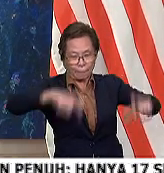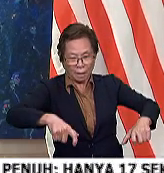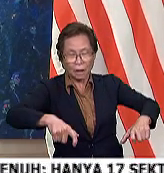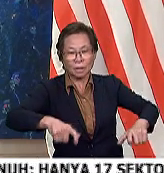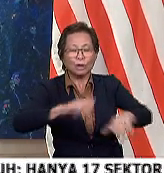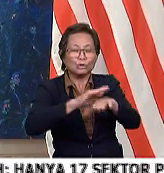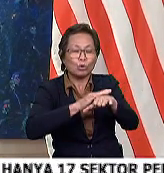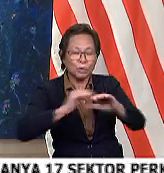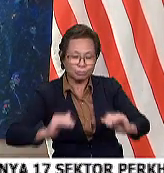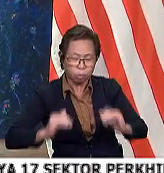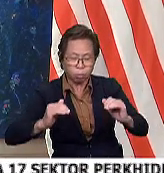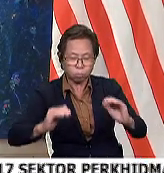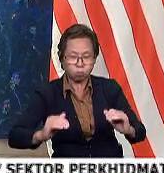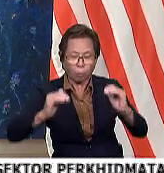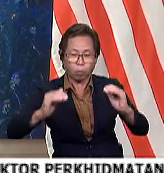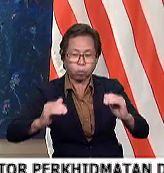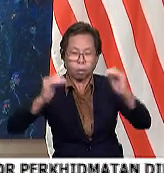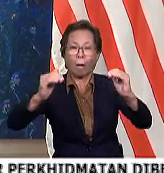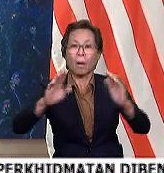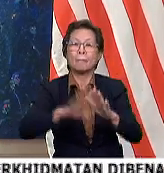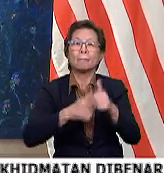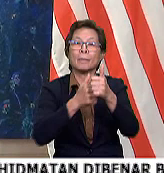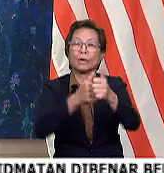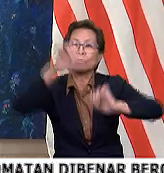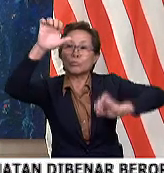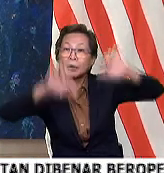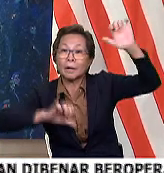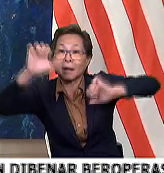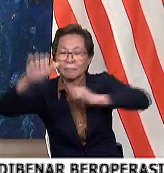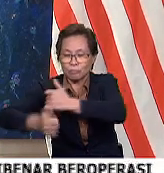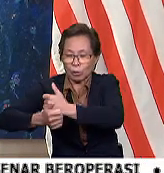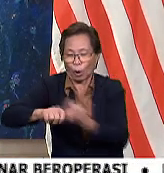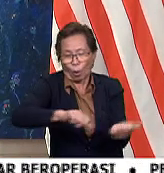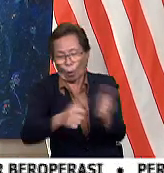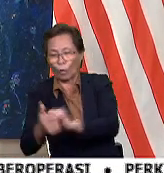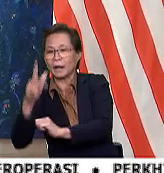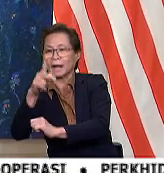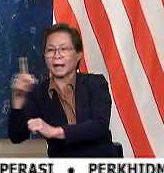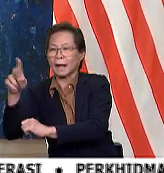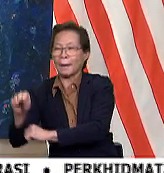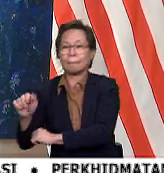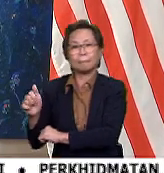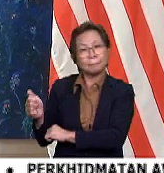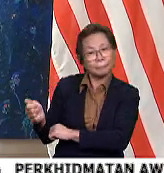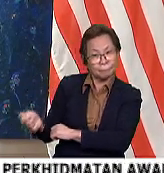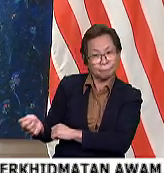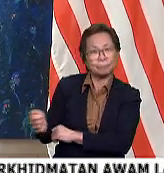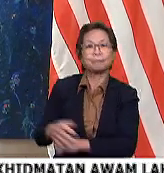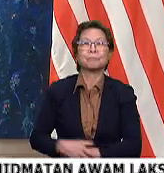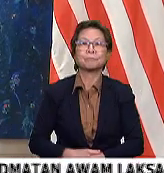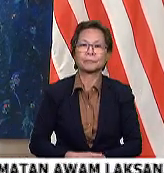secara berperingkat berdasarkan penilaian risiko oleh Kementerian Kesehatan Malaysia